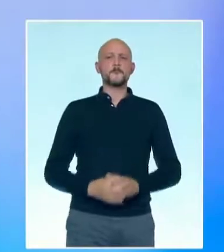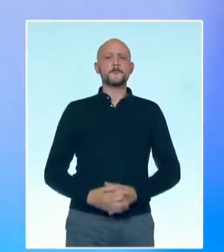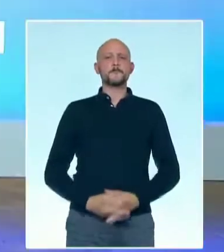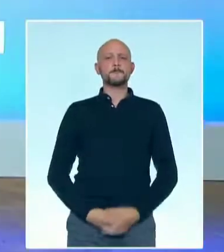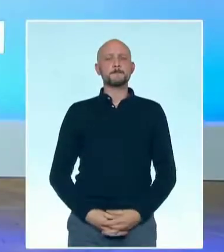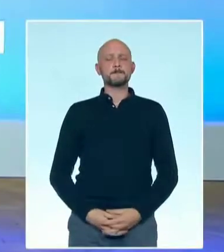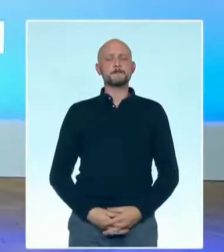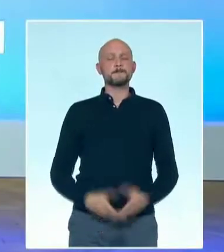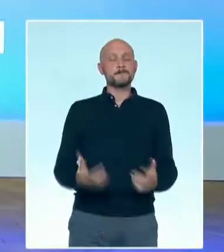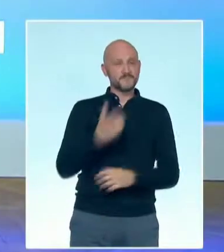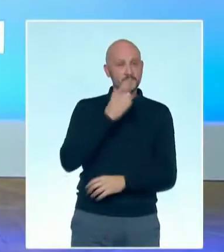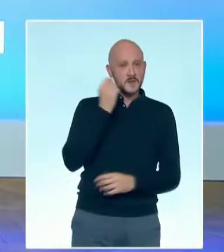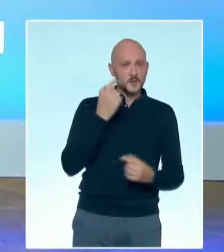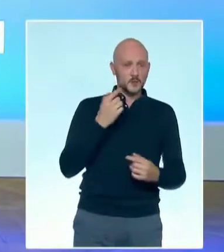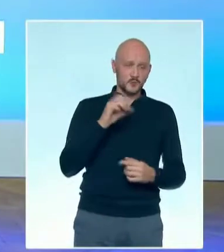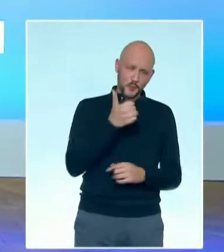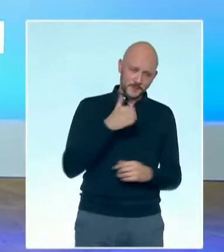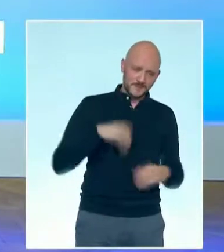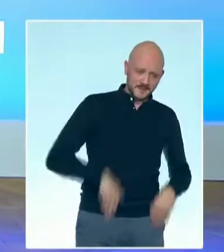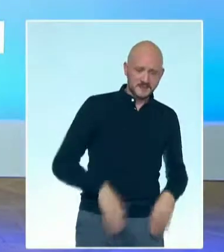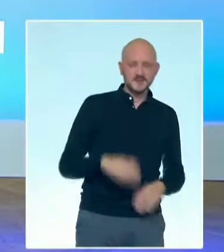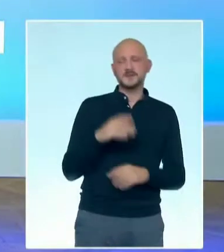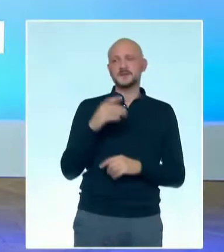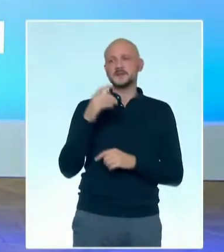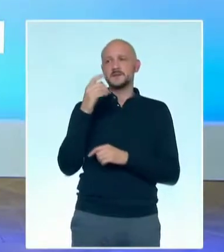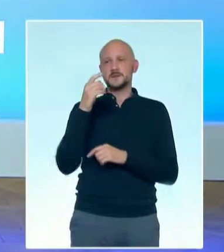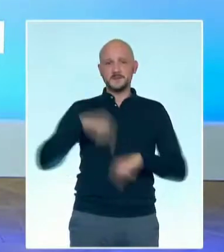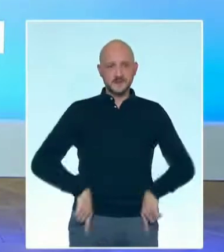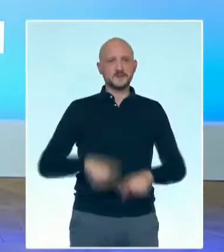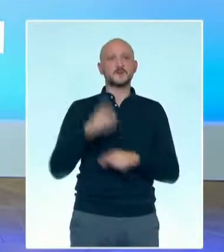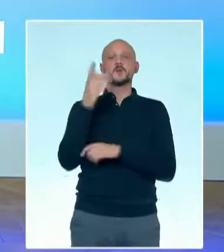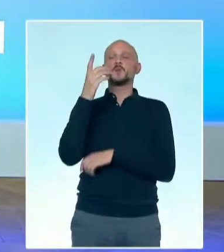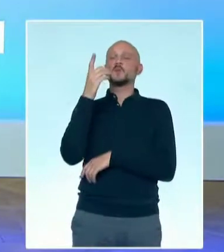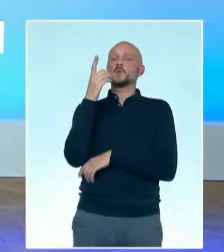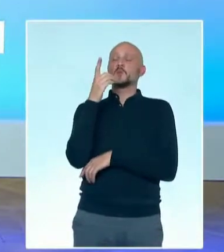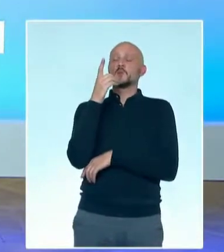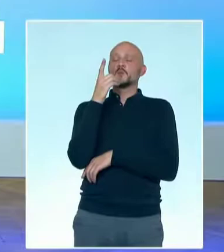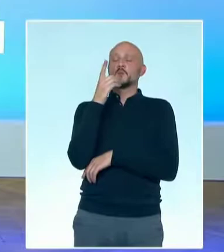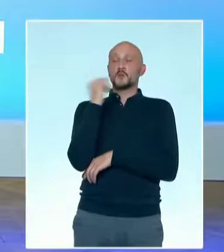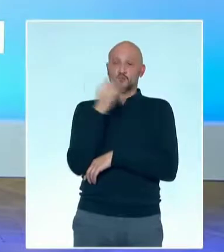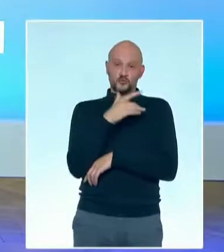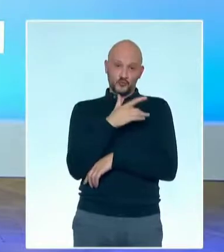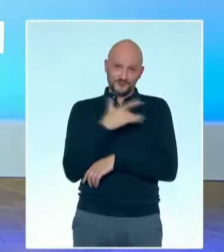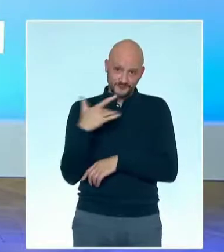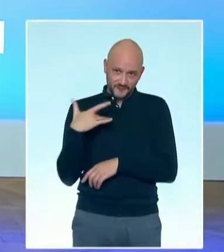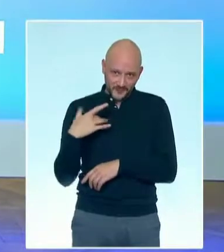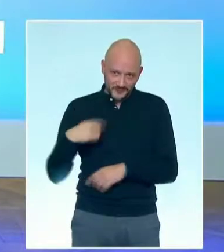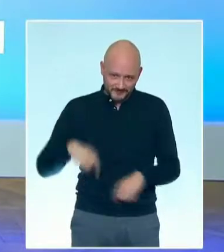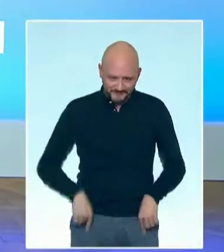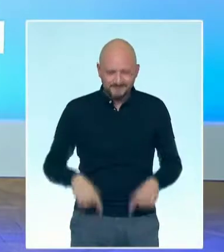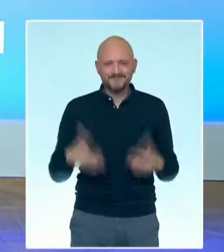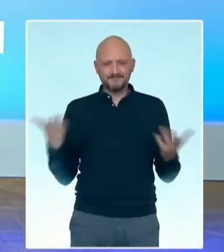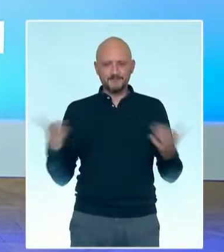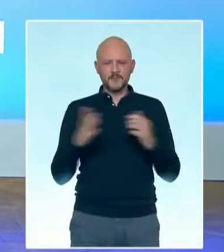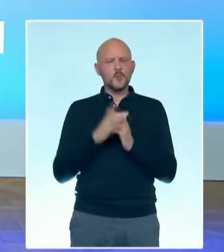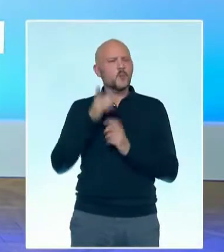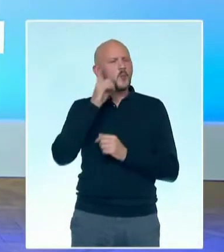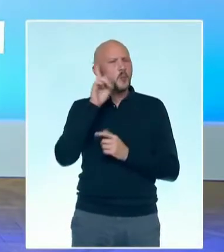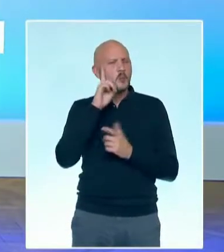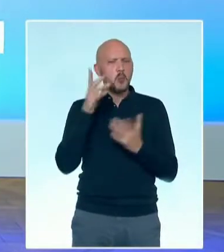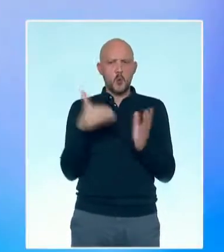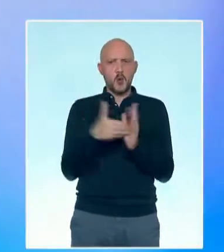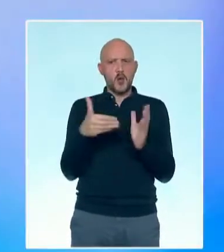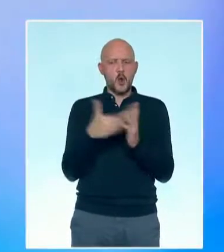Monsieur le Premier ministre, monsieur le ministre de la Santé, pourquoi attendre encore plusieurs semaines les avis des autorités sanitaires